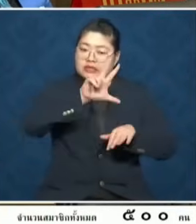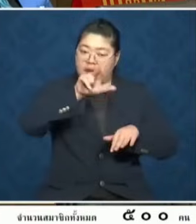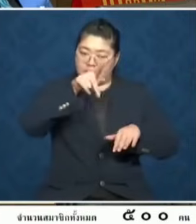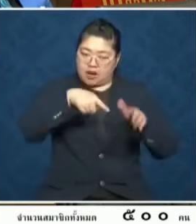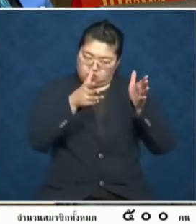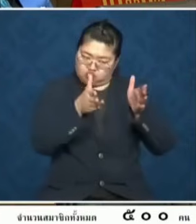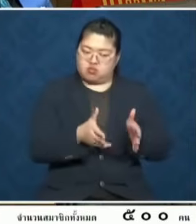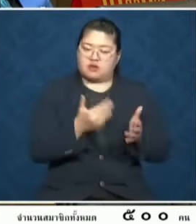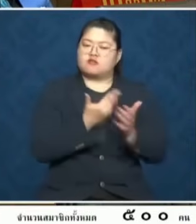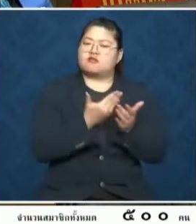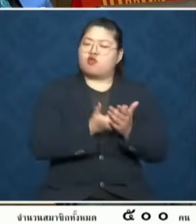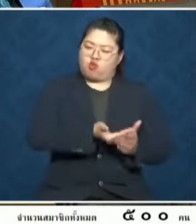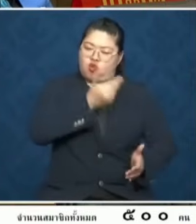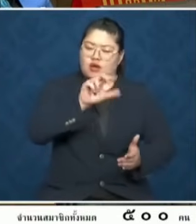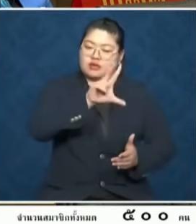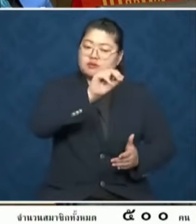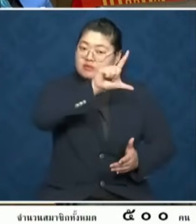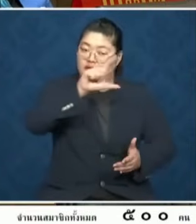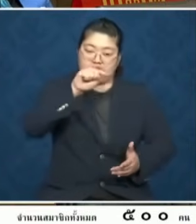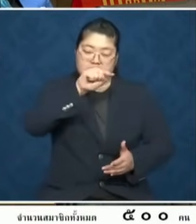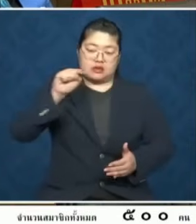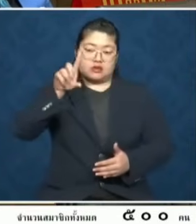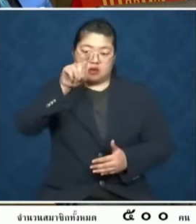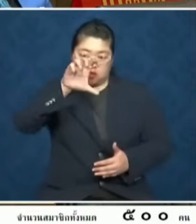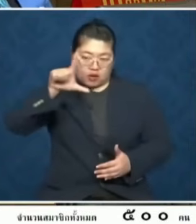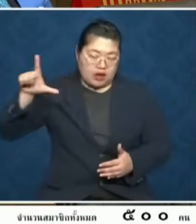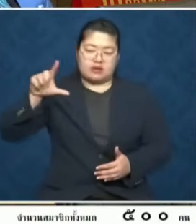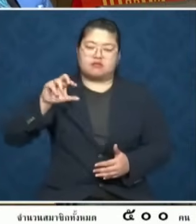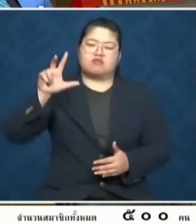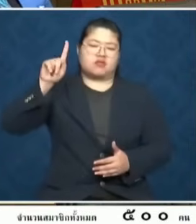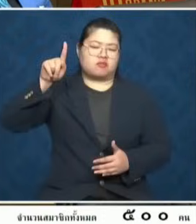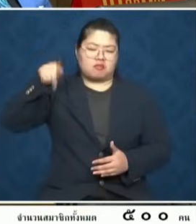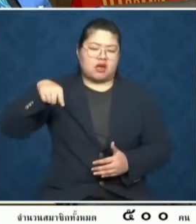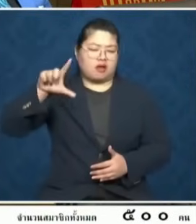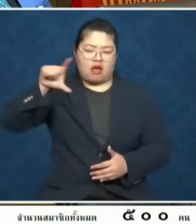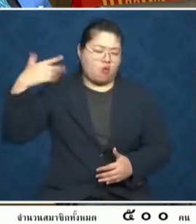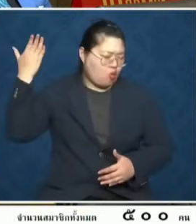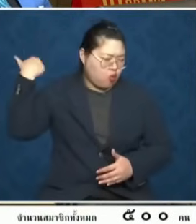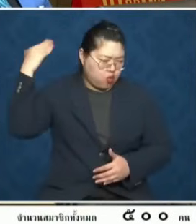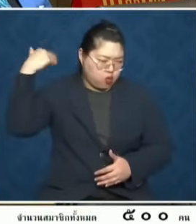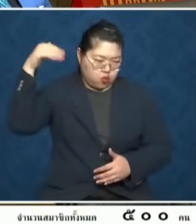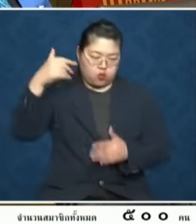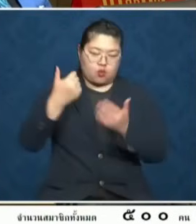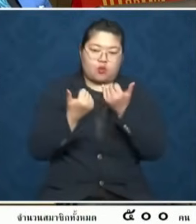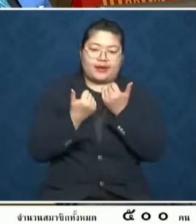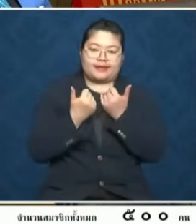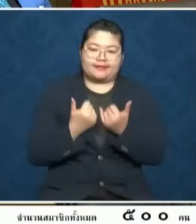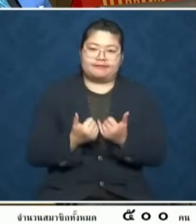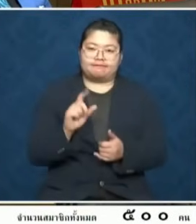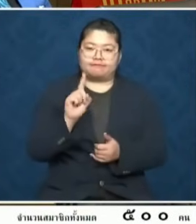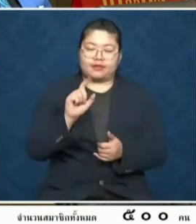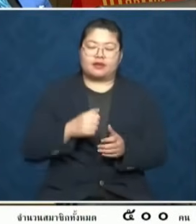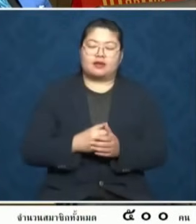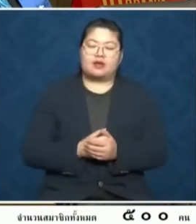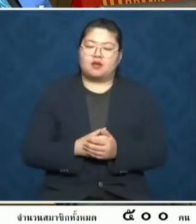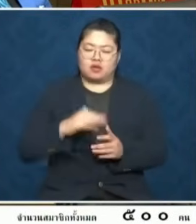รวยกันตั้งแต่หลัก10บล้านไปจนถึงหลักร้อยล้านพันล้านไล่กันมาตั้งแต่อดีตจนถึงปัจจุบันจนอาจจะกล่าวได้